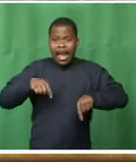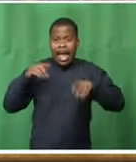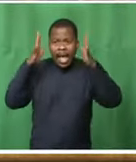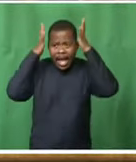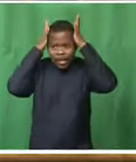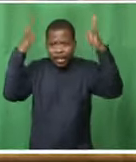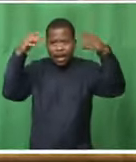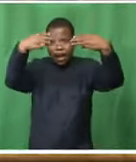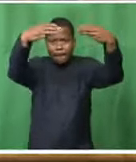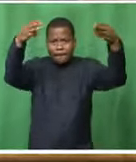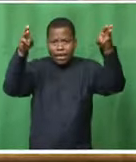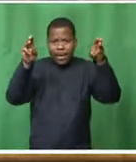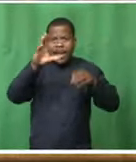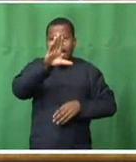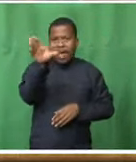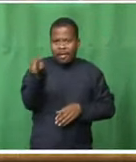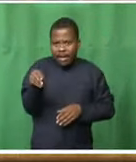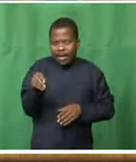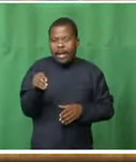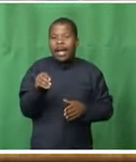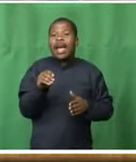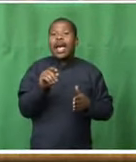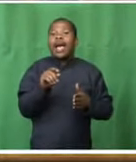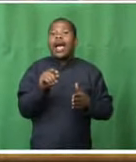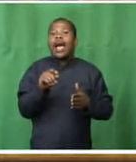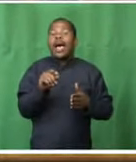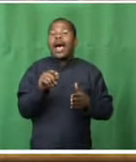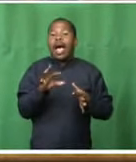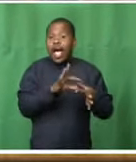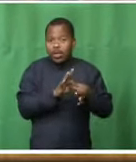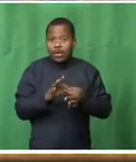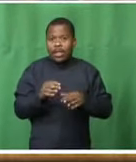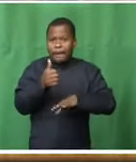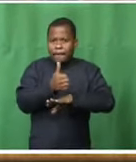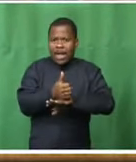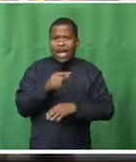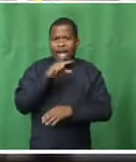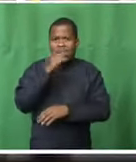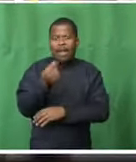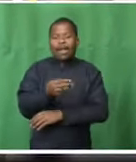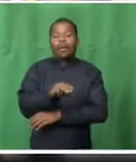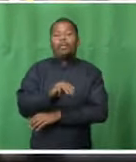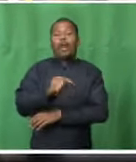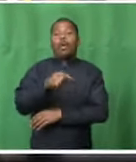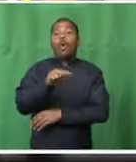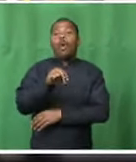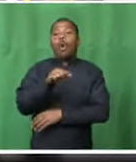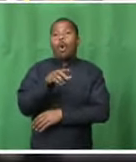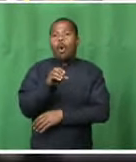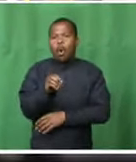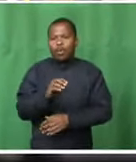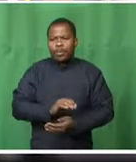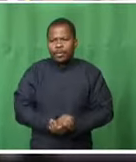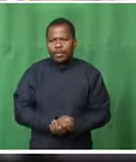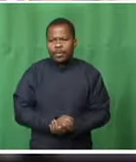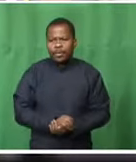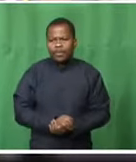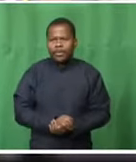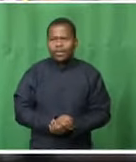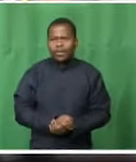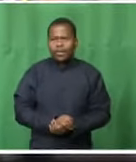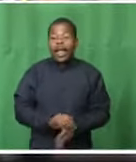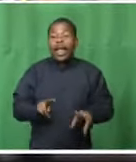lomphumela obathokotisa kakhulu bangemavela esendasi kwalesifunda Fortune Zefania